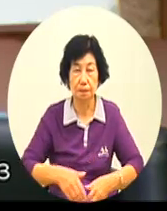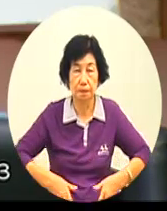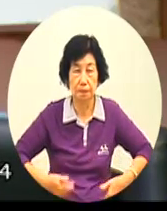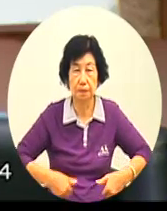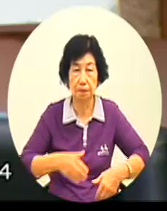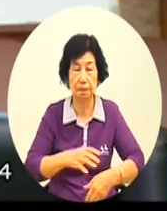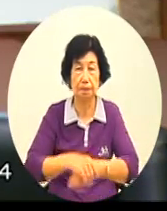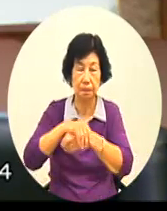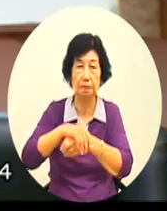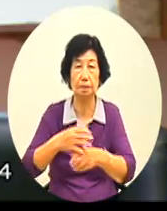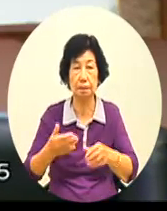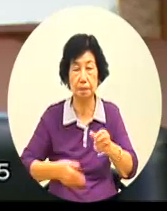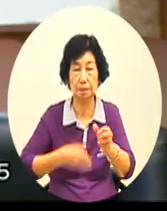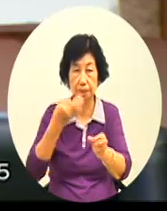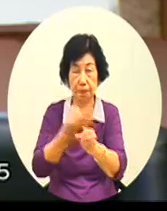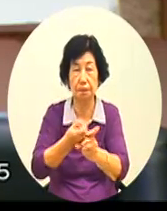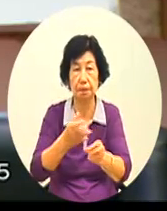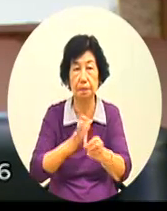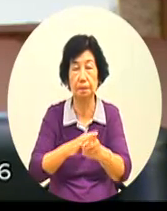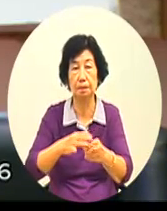区公所是有